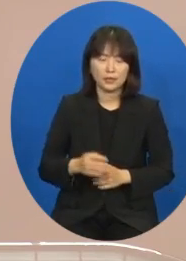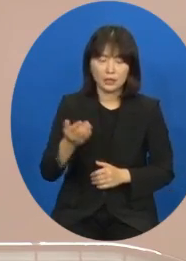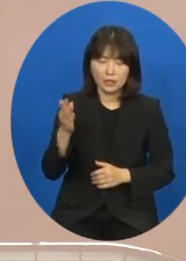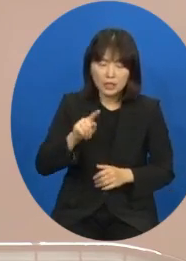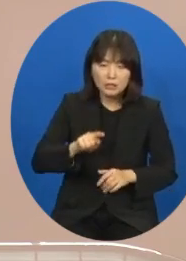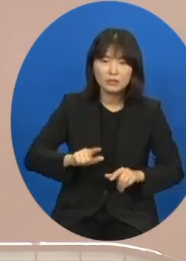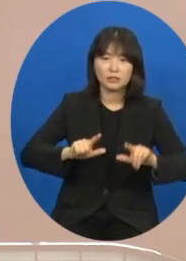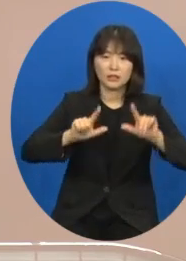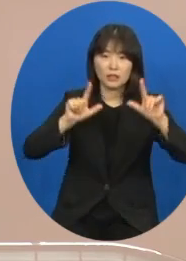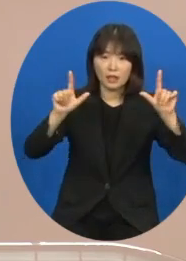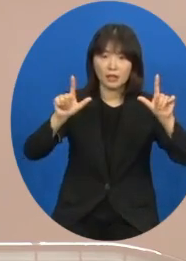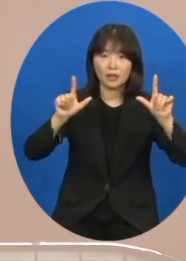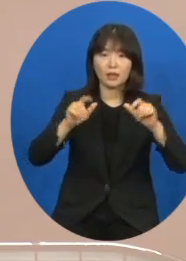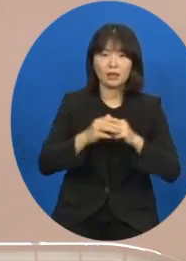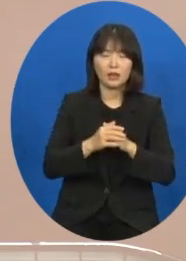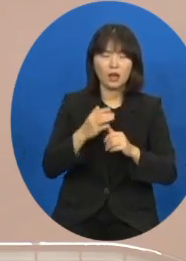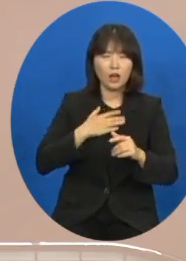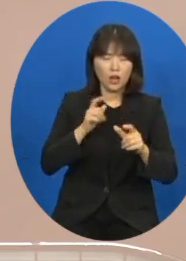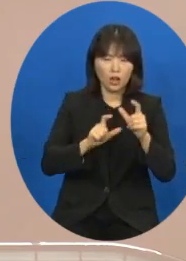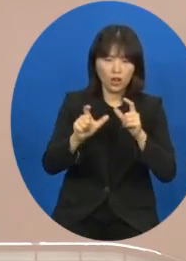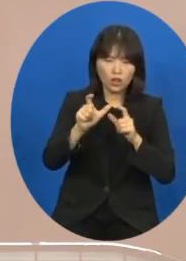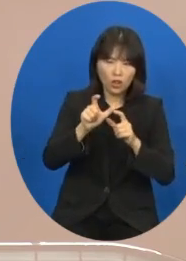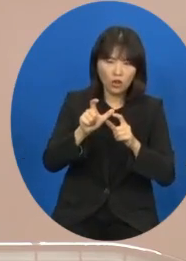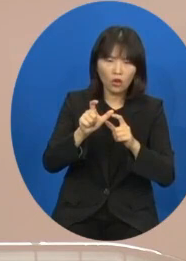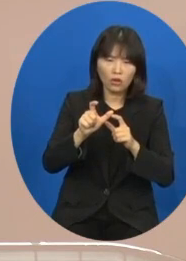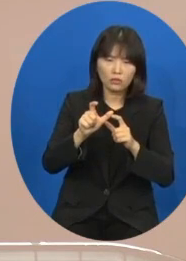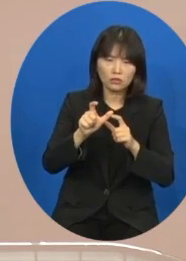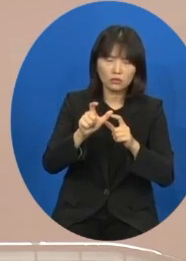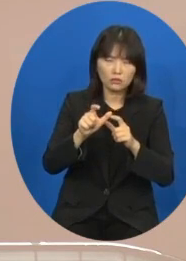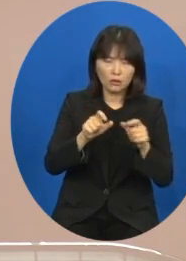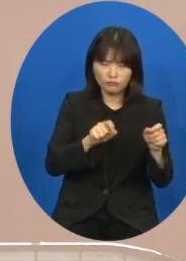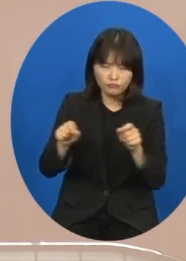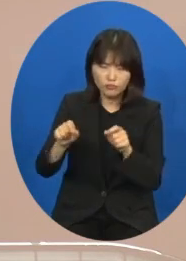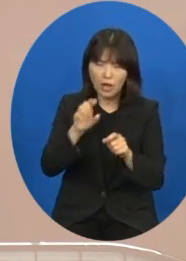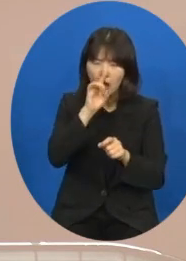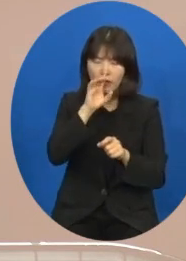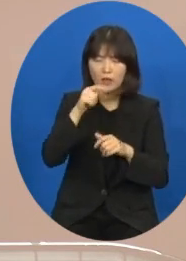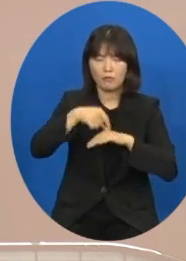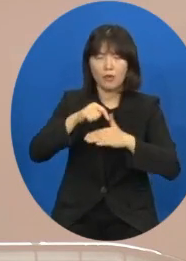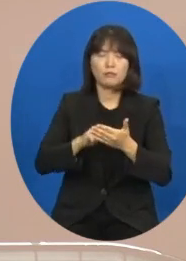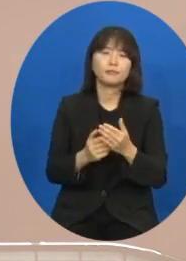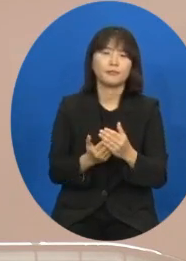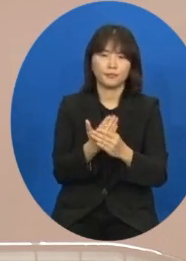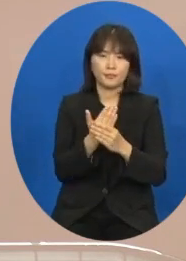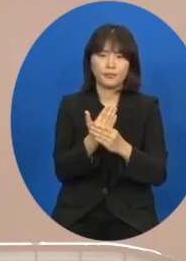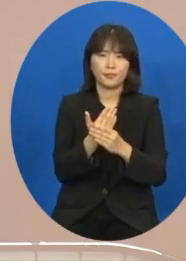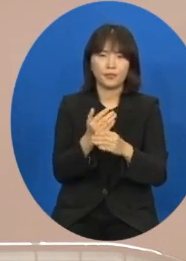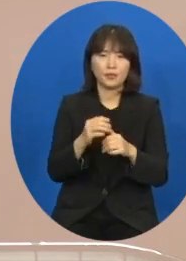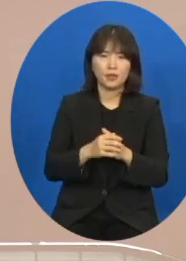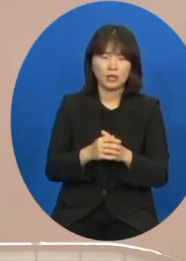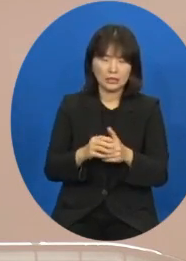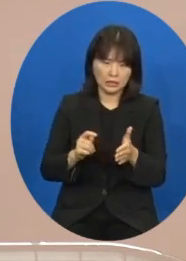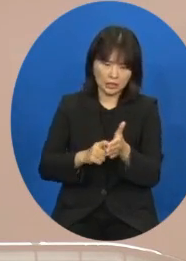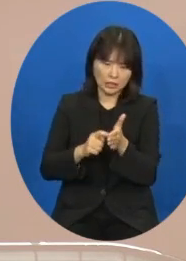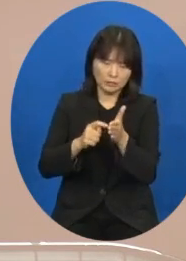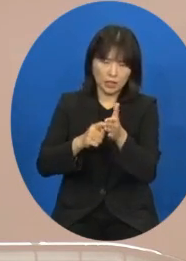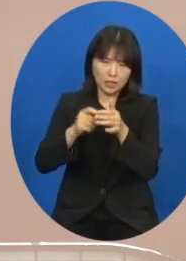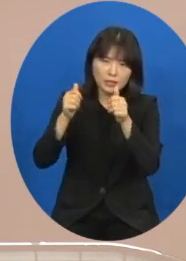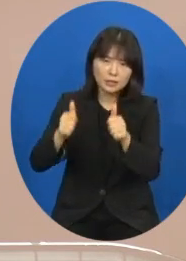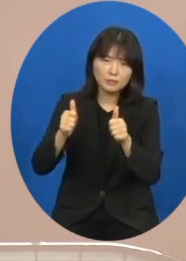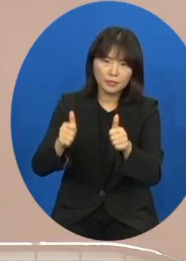그날은 내가 더 이상 미루어서는 안 된다는 마음이 들더라고요. 임박한 어떤